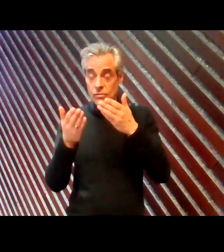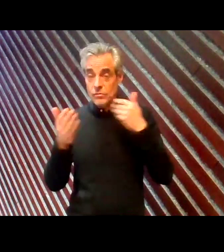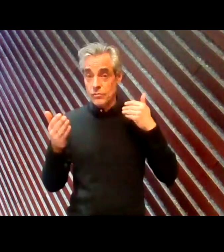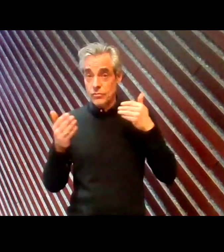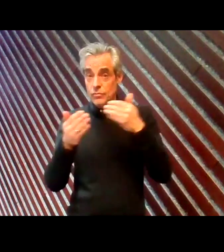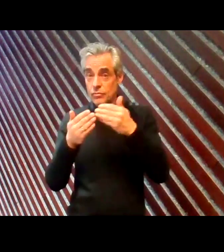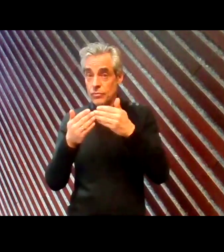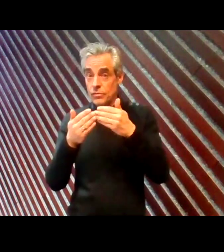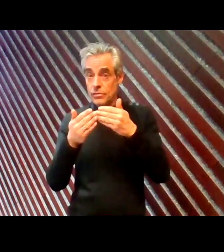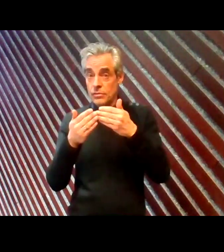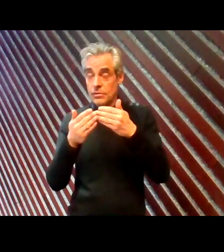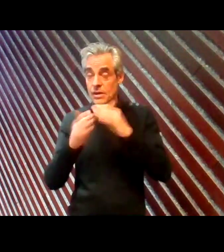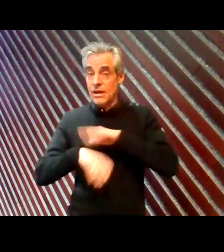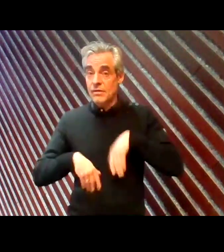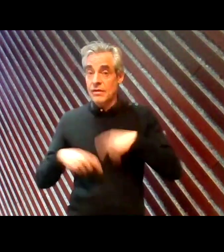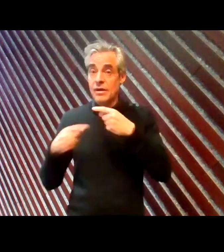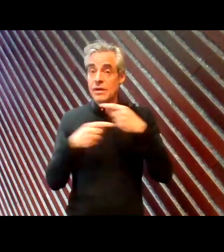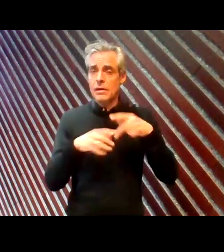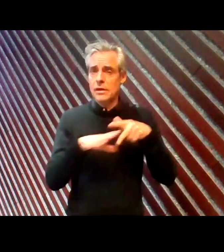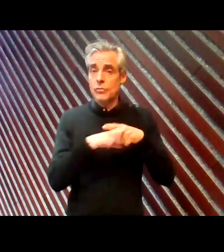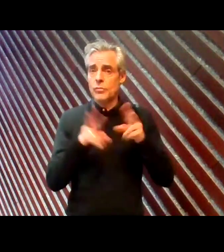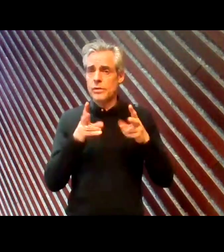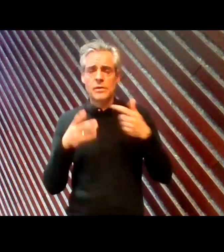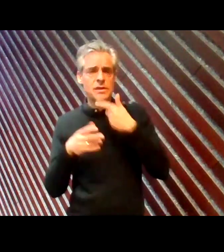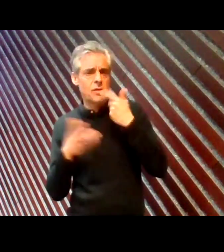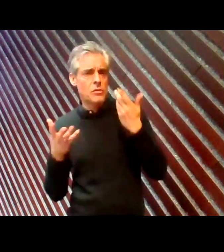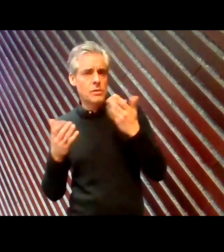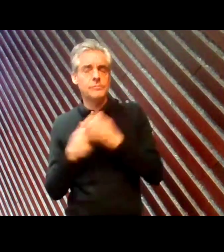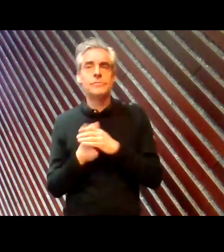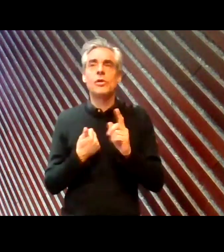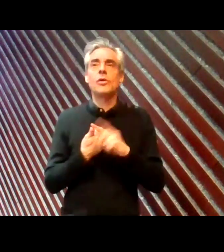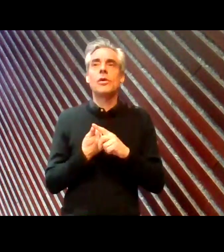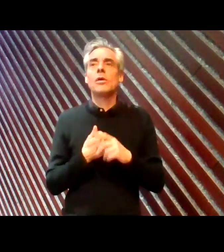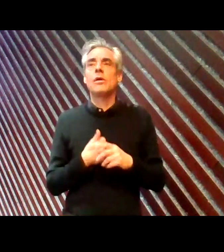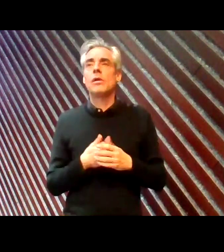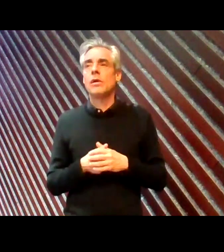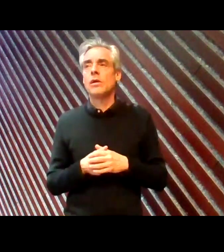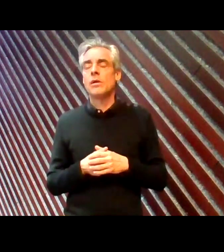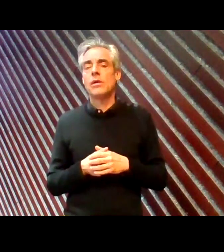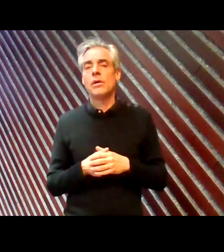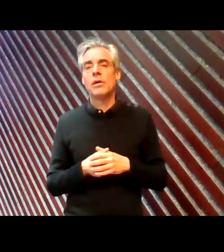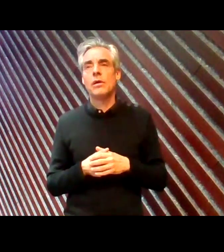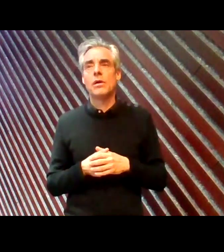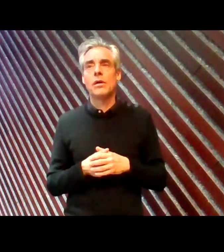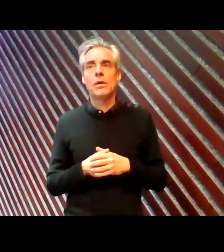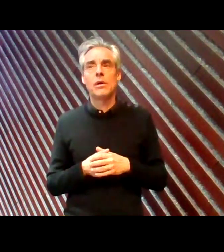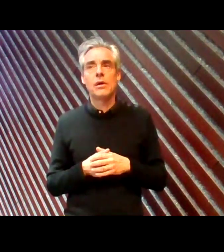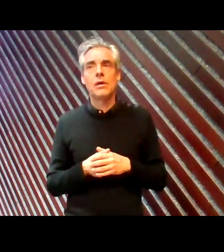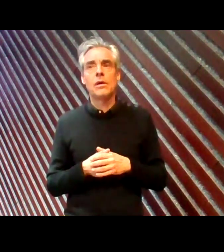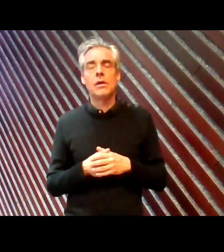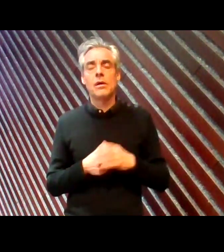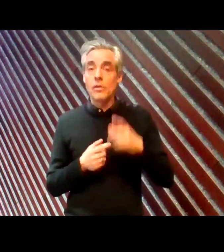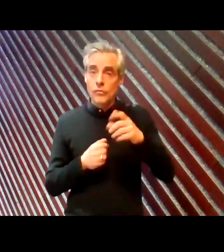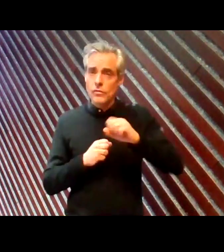fait c'est peut-être votre début j'entends on fait le grand on a